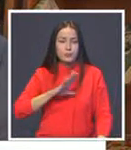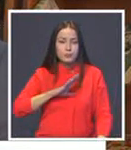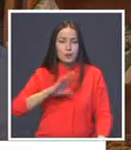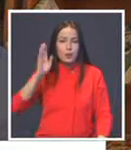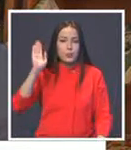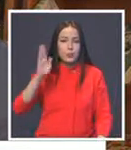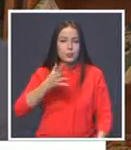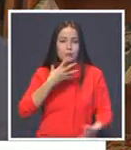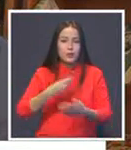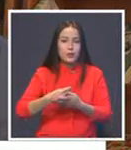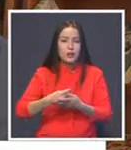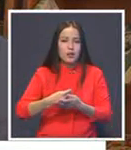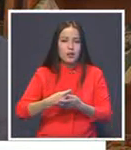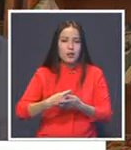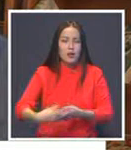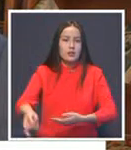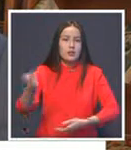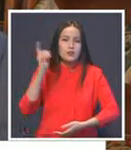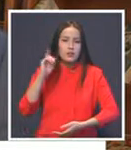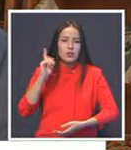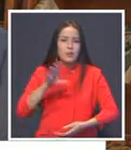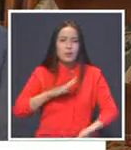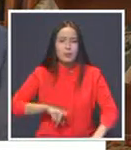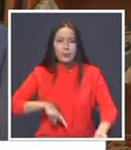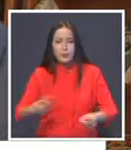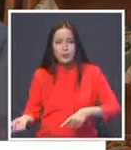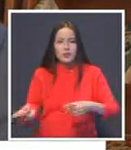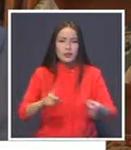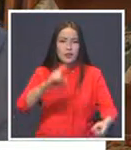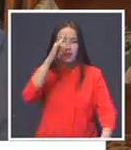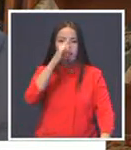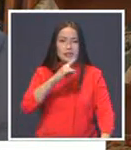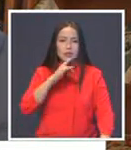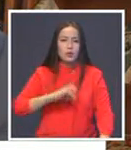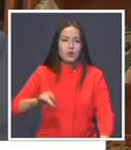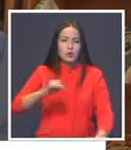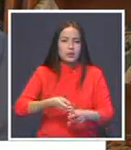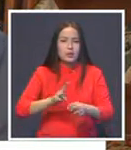бабаларымыз көшпенділердің өркениеті соның толығымен